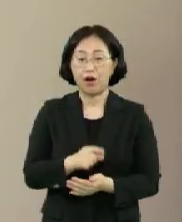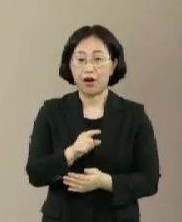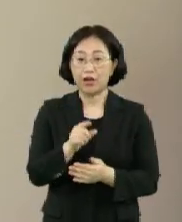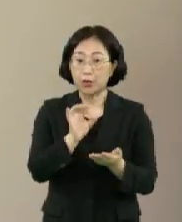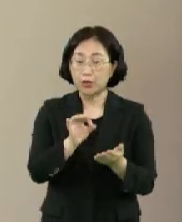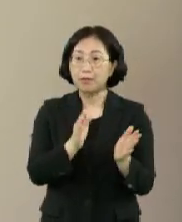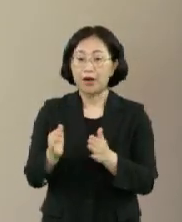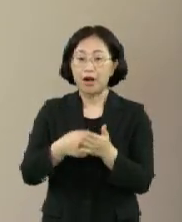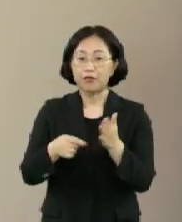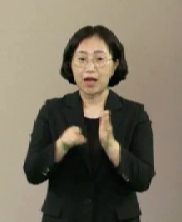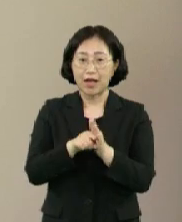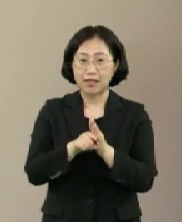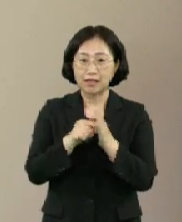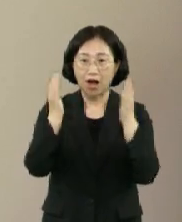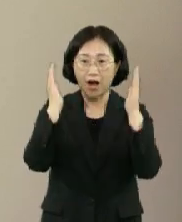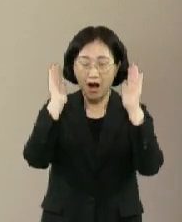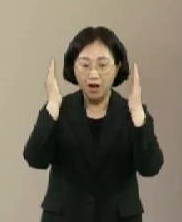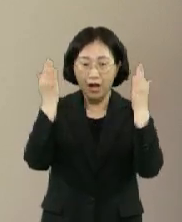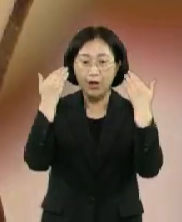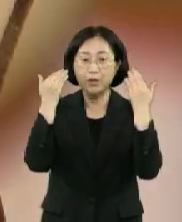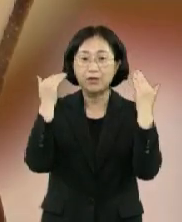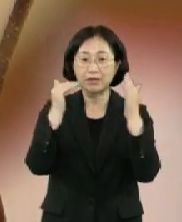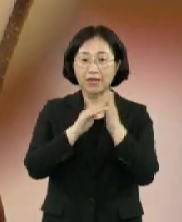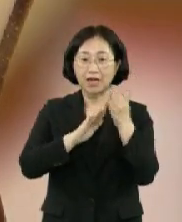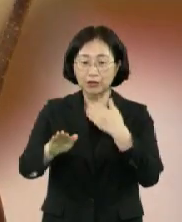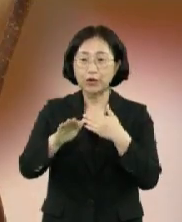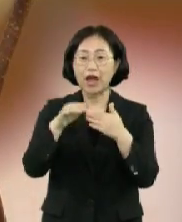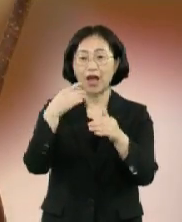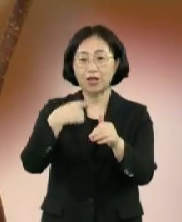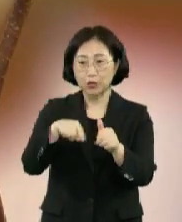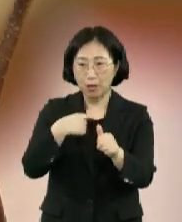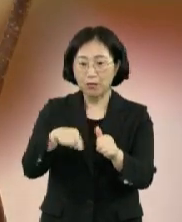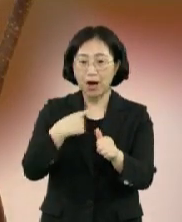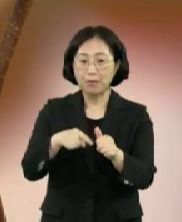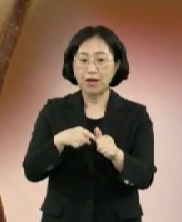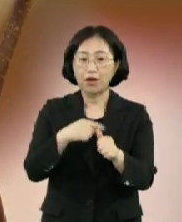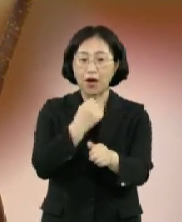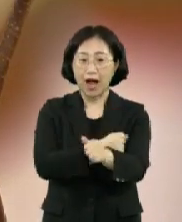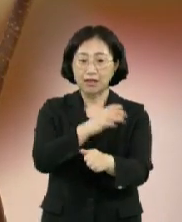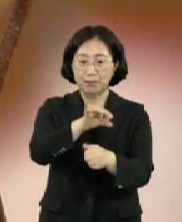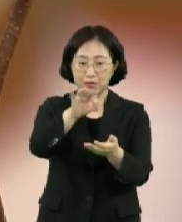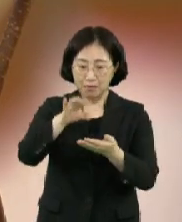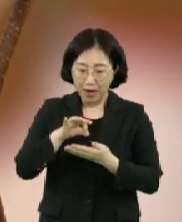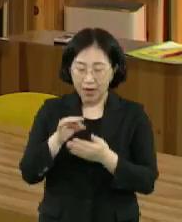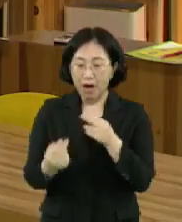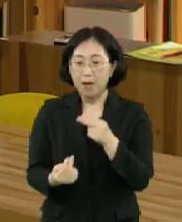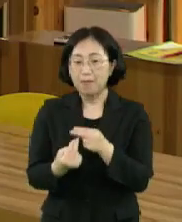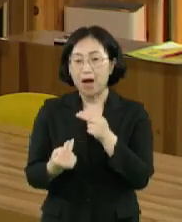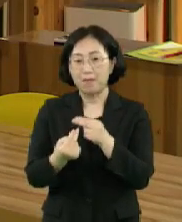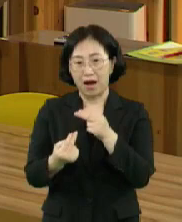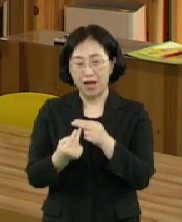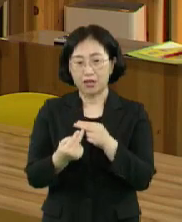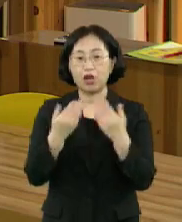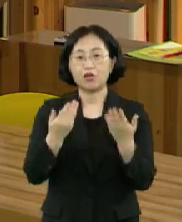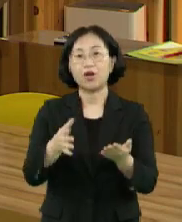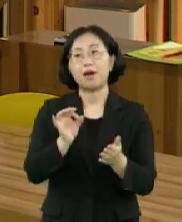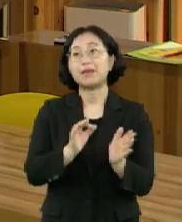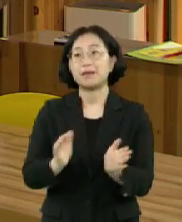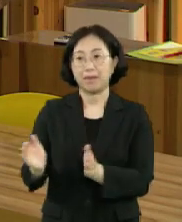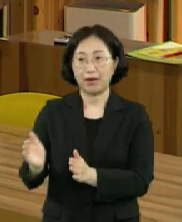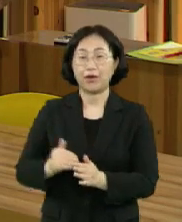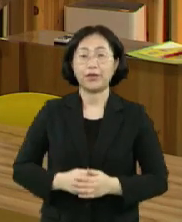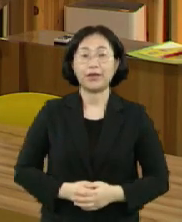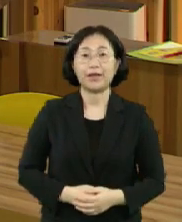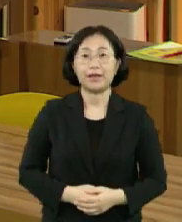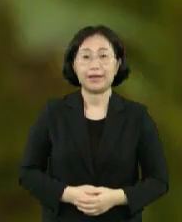위해 마을학교 방과후 코딩 수업을 하며 받은 강사료를 차곡차곡 모아서 어렵사리 여름 휴가비를